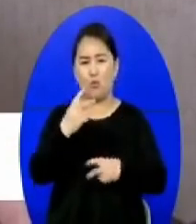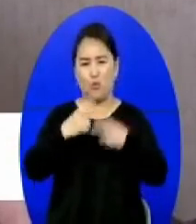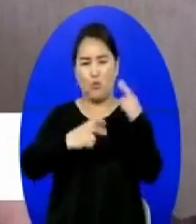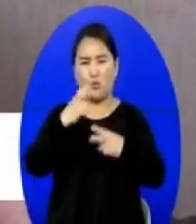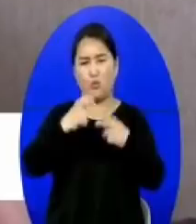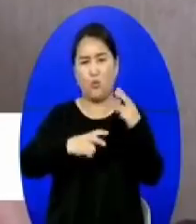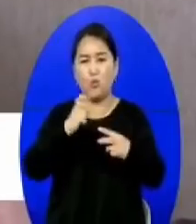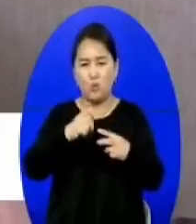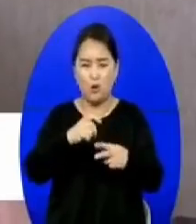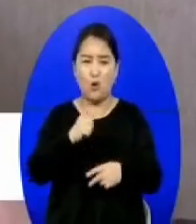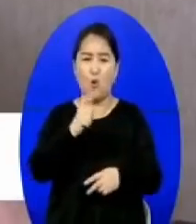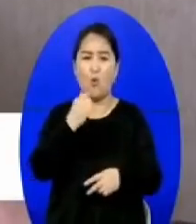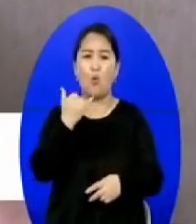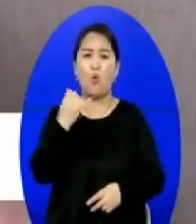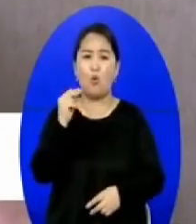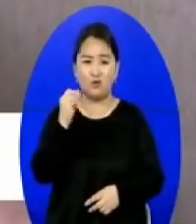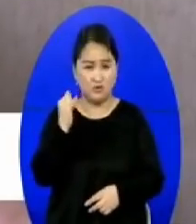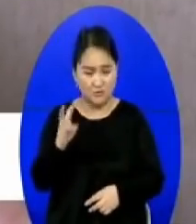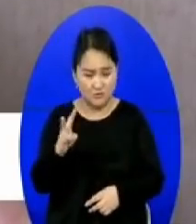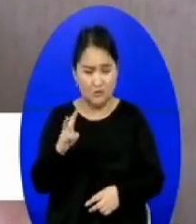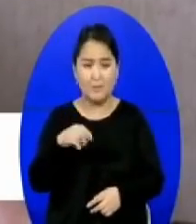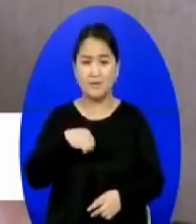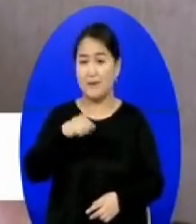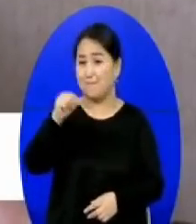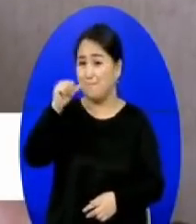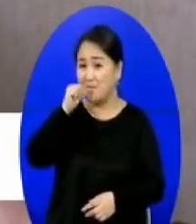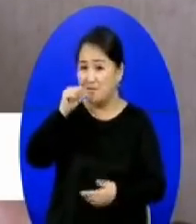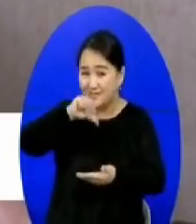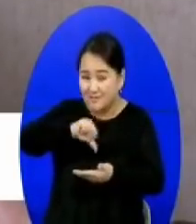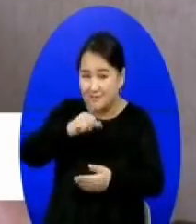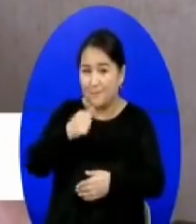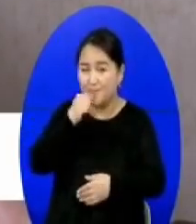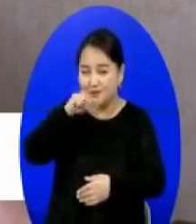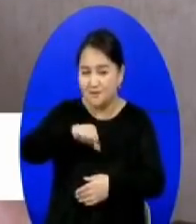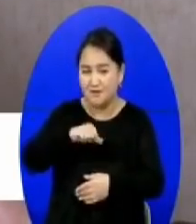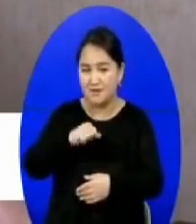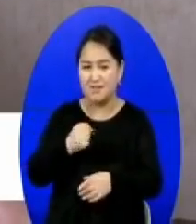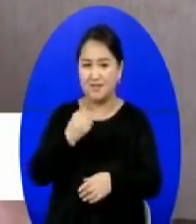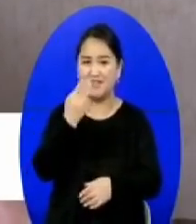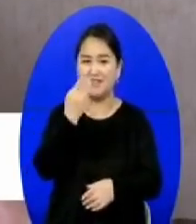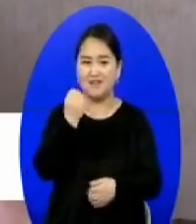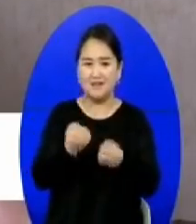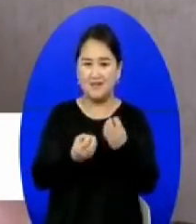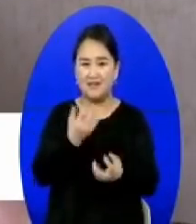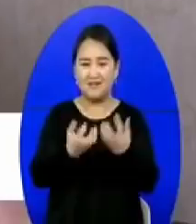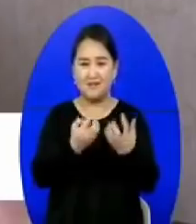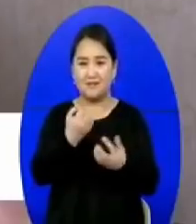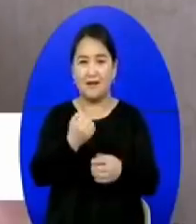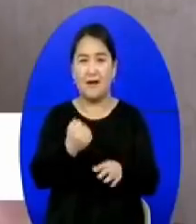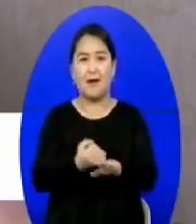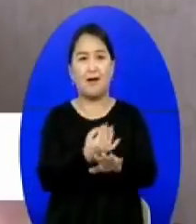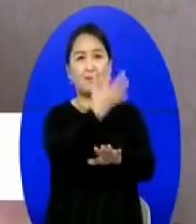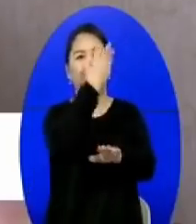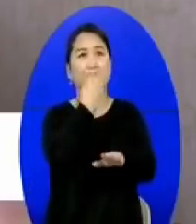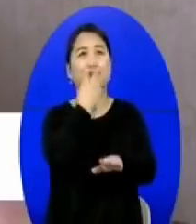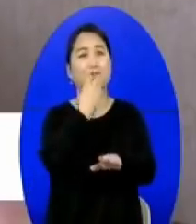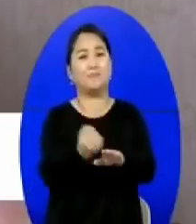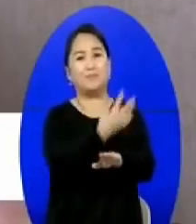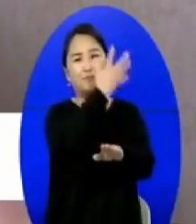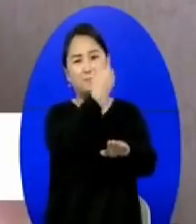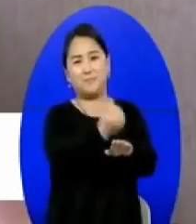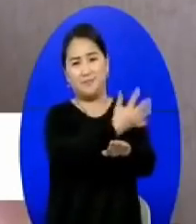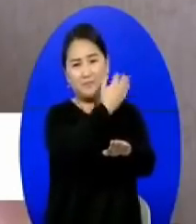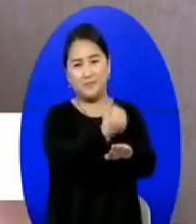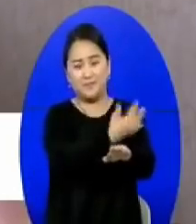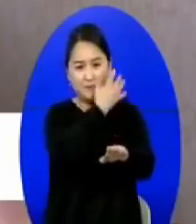нь шатхуун, бензин шатхууны одоо шаталтаас агар таягдж байгаа хийн хэлбэртэй нөгөө хог хаягдал дотор